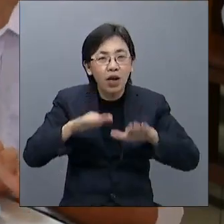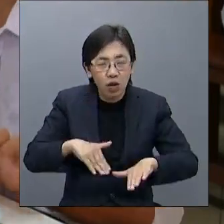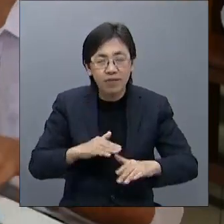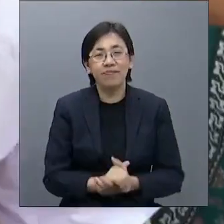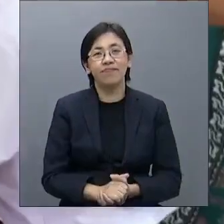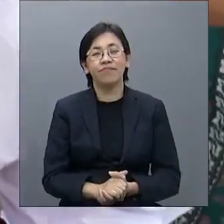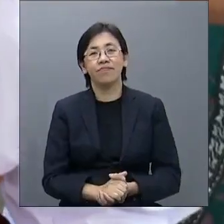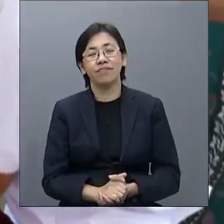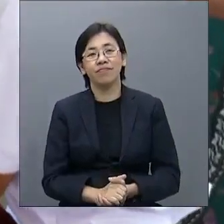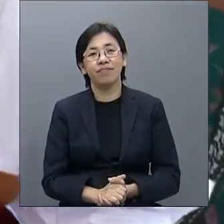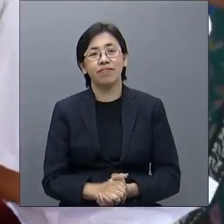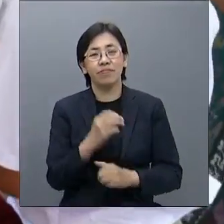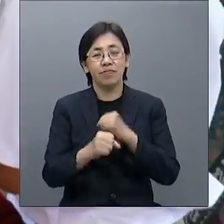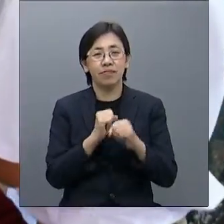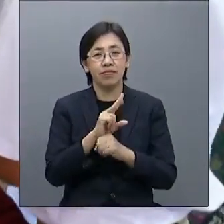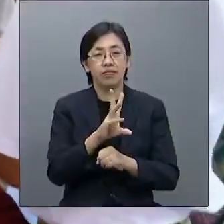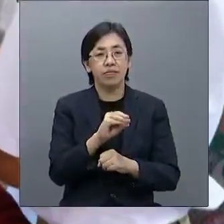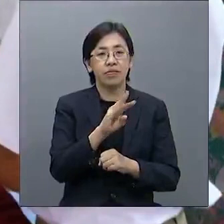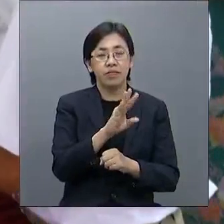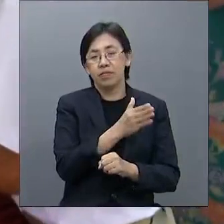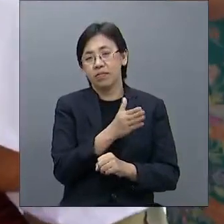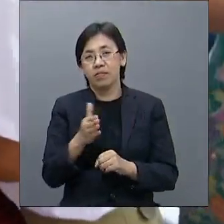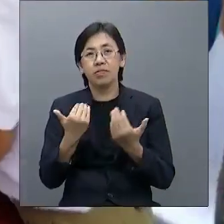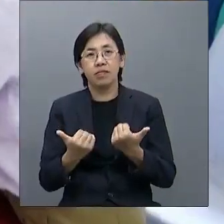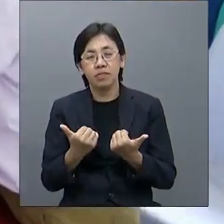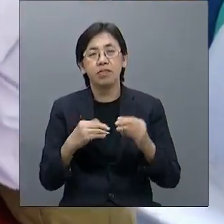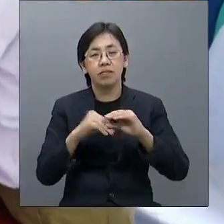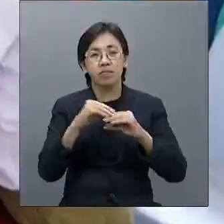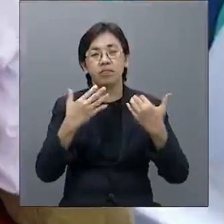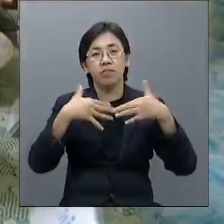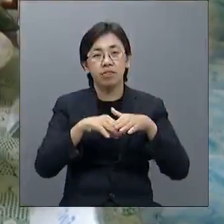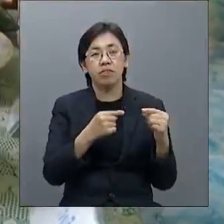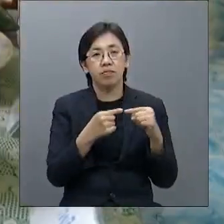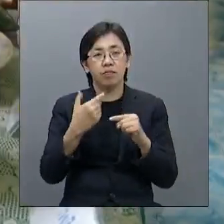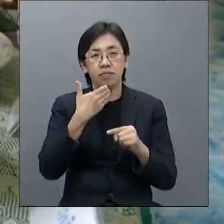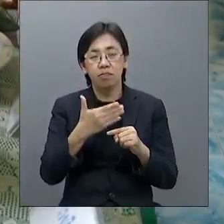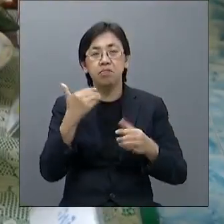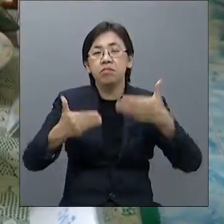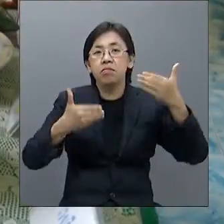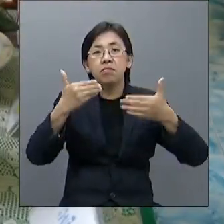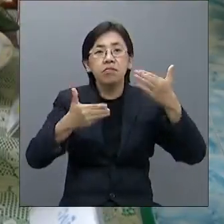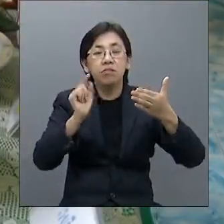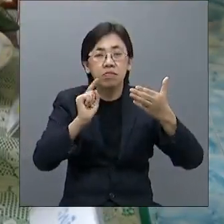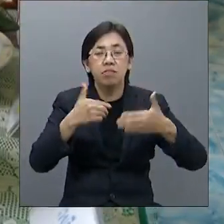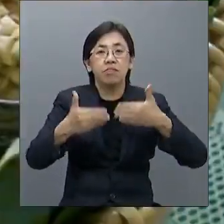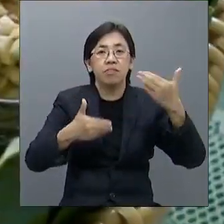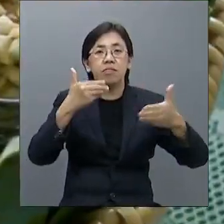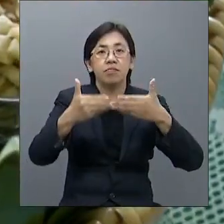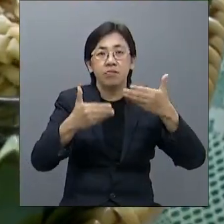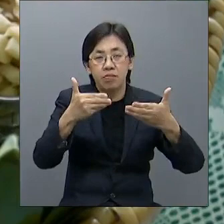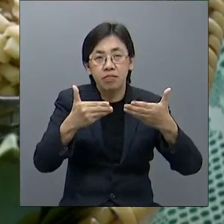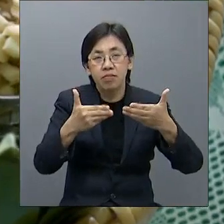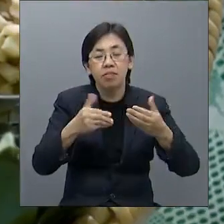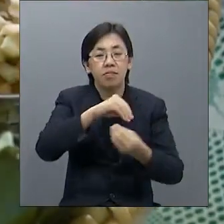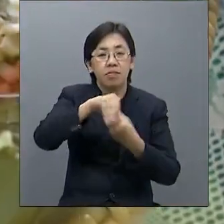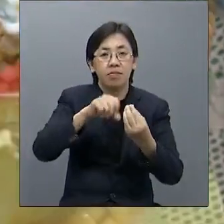ปี2564มาจนถึงปัจจุบันโดยได้ทำกิจกรรมก็เอากิจกรรมของฐานเศรษฐกิจ